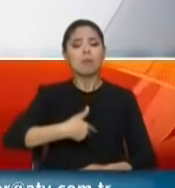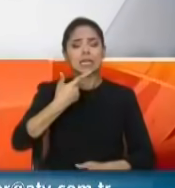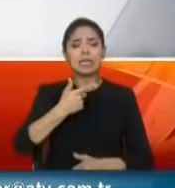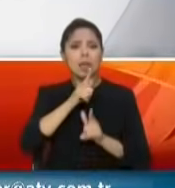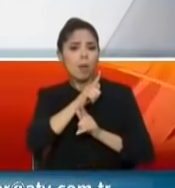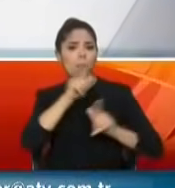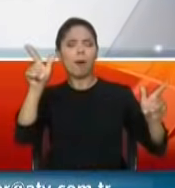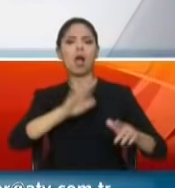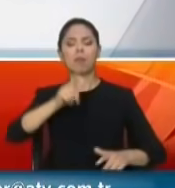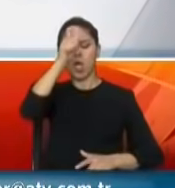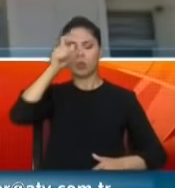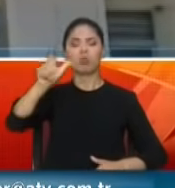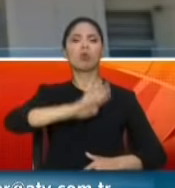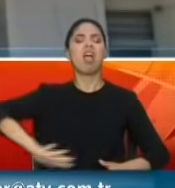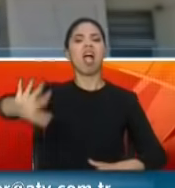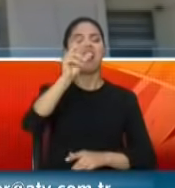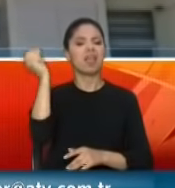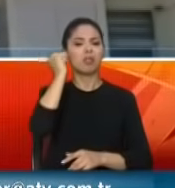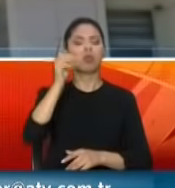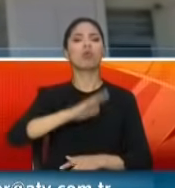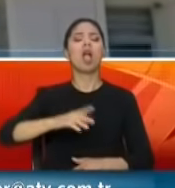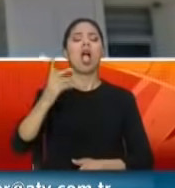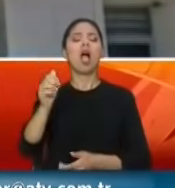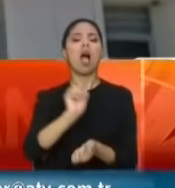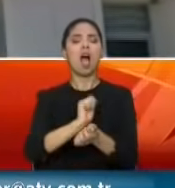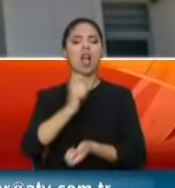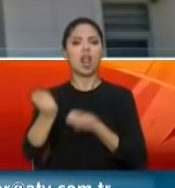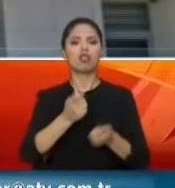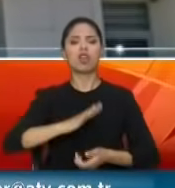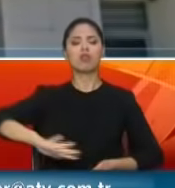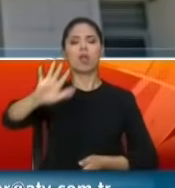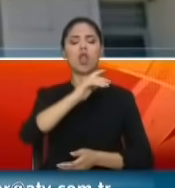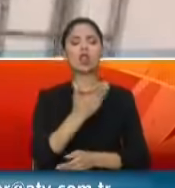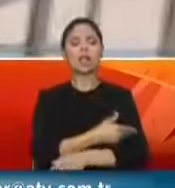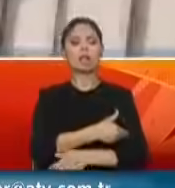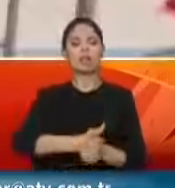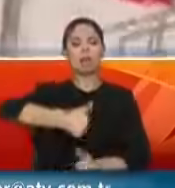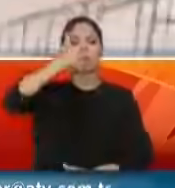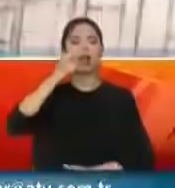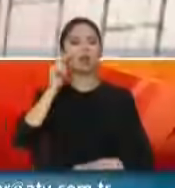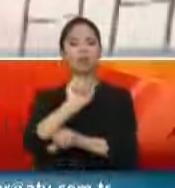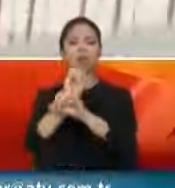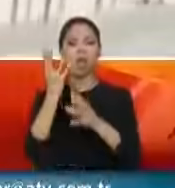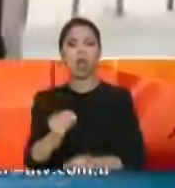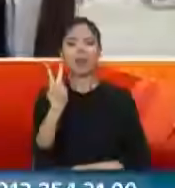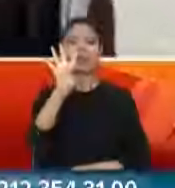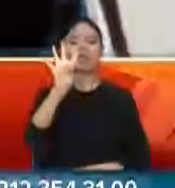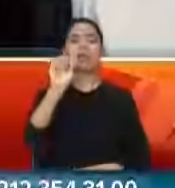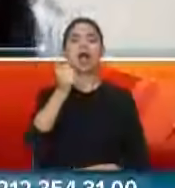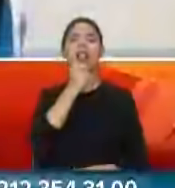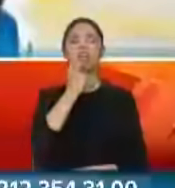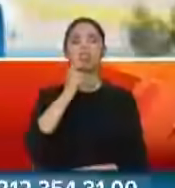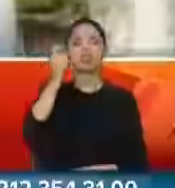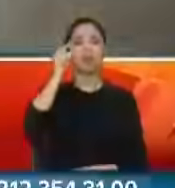istemiyorum isyanını tüm Türkiye duydu. Devreye Aile Çalışma ve Sosyal Hizmetler Bakanlığı girdi. Gözaltına alınan 46 yaşındaki